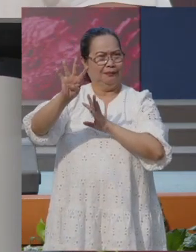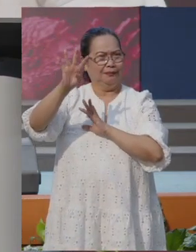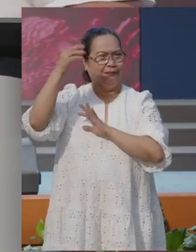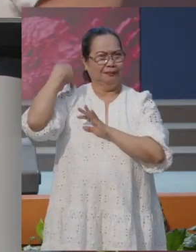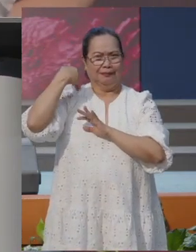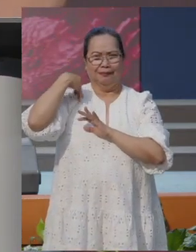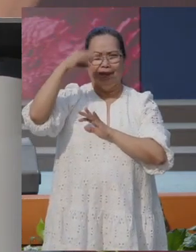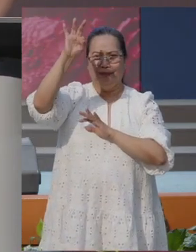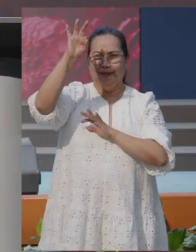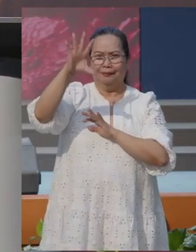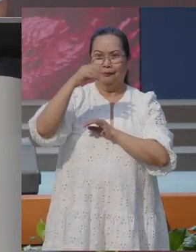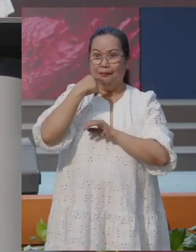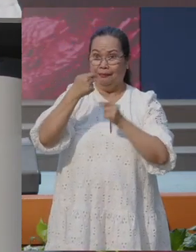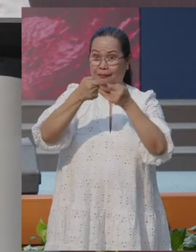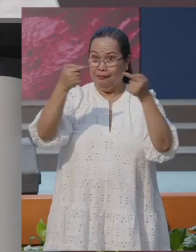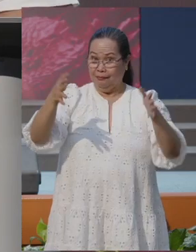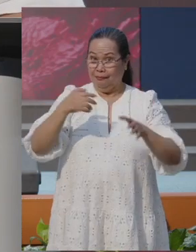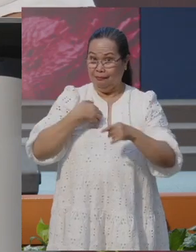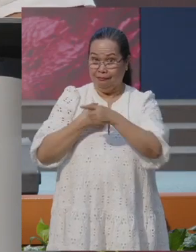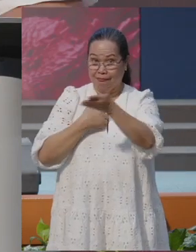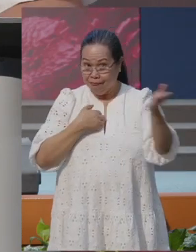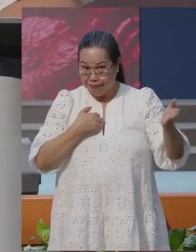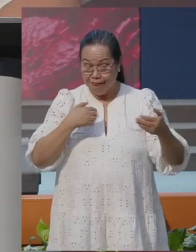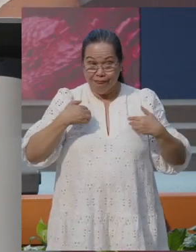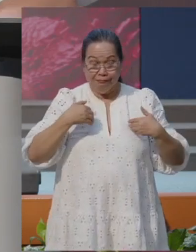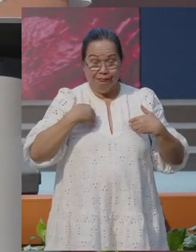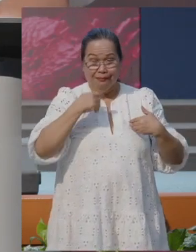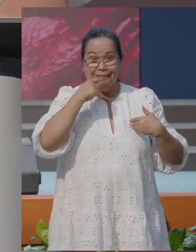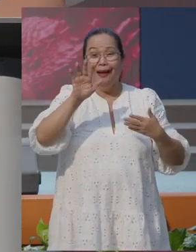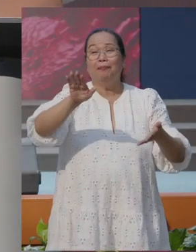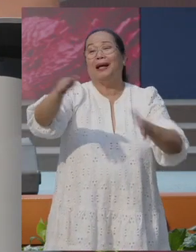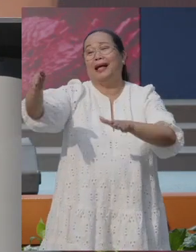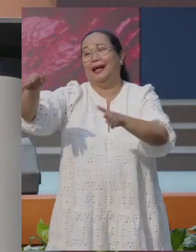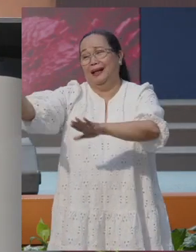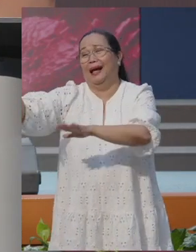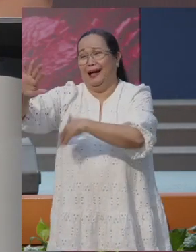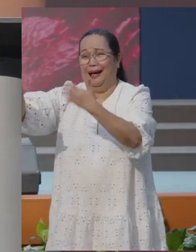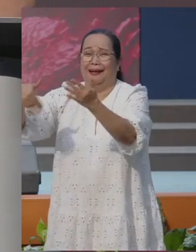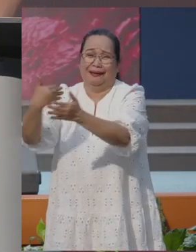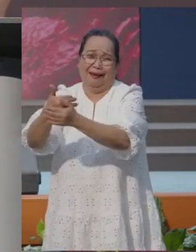Kaya po siya walang kaaway dahil patay na lahat ng kaaway niya.